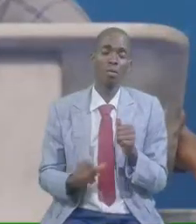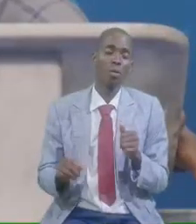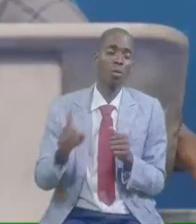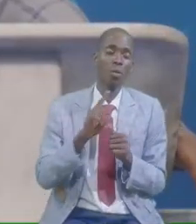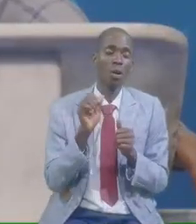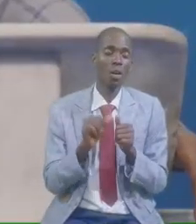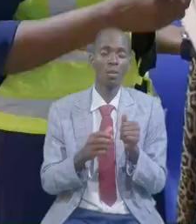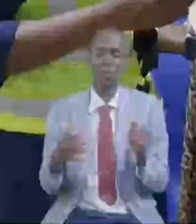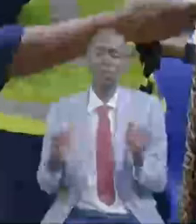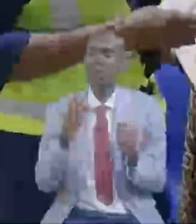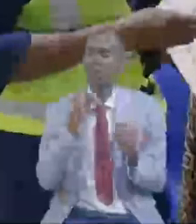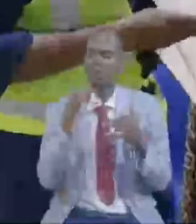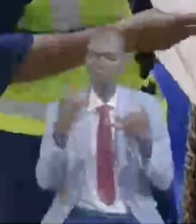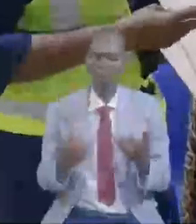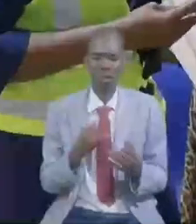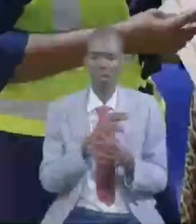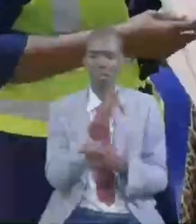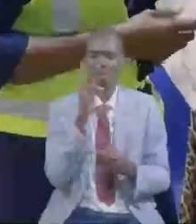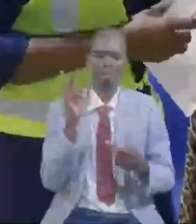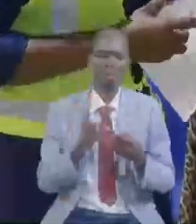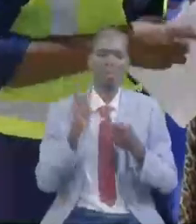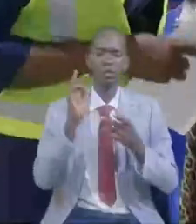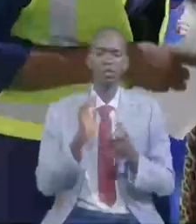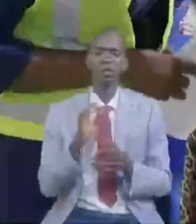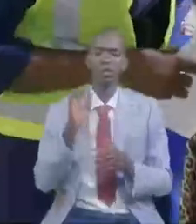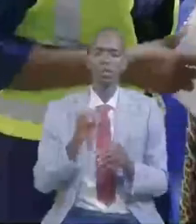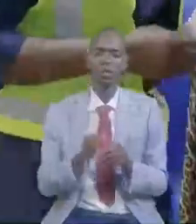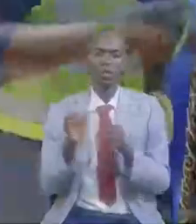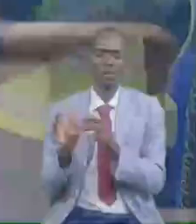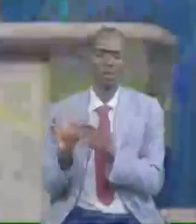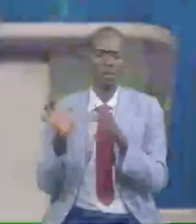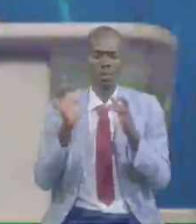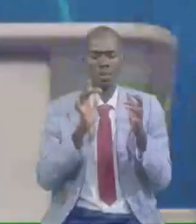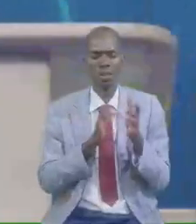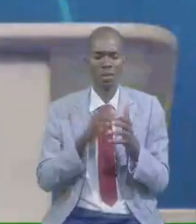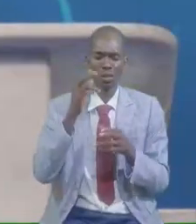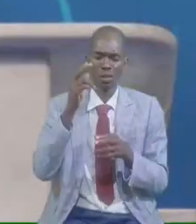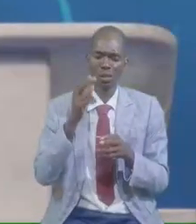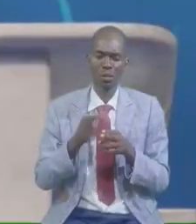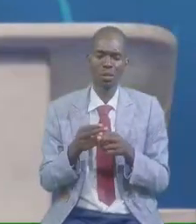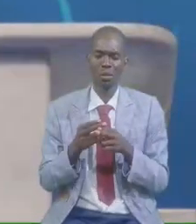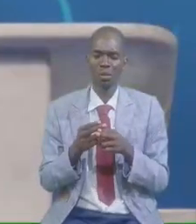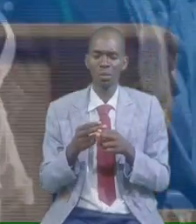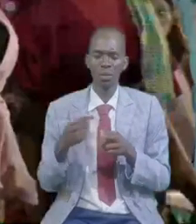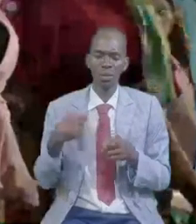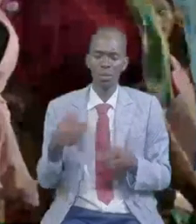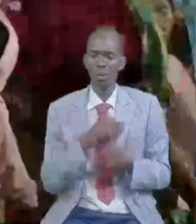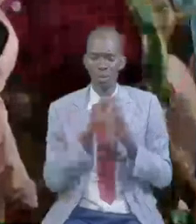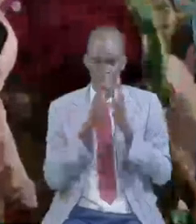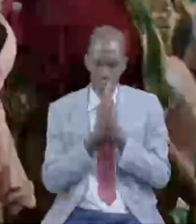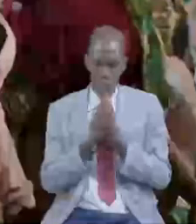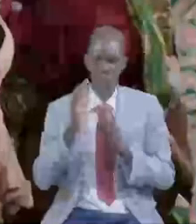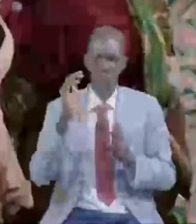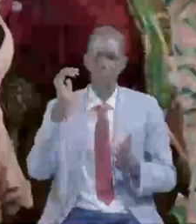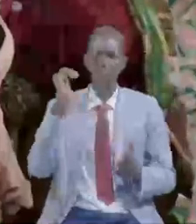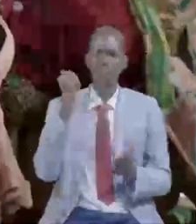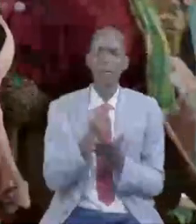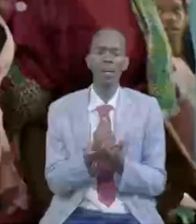tout est bien réglé. Au nom de Jésus, nous prions.